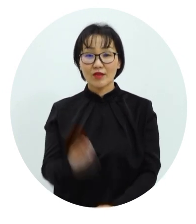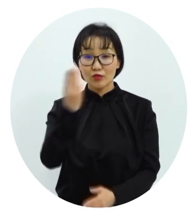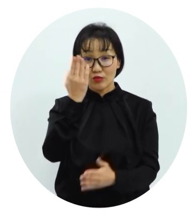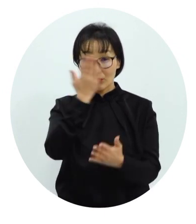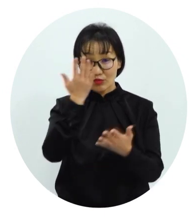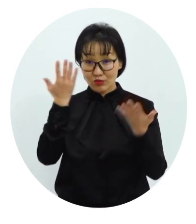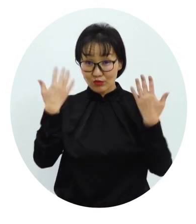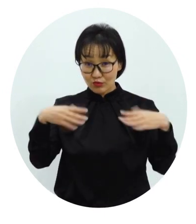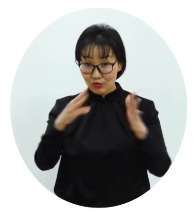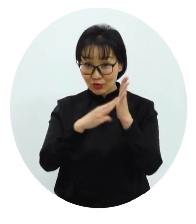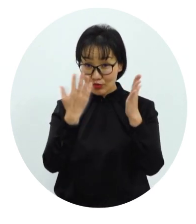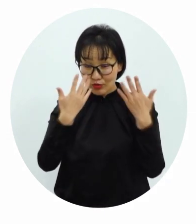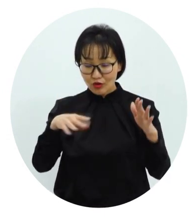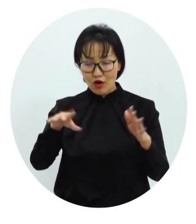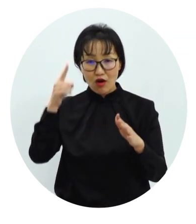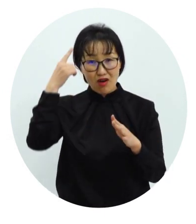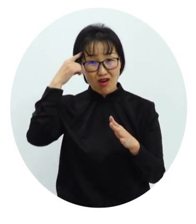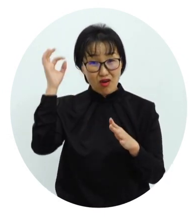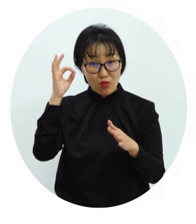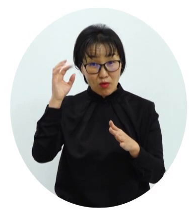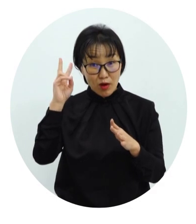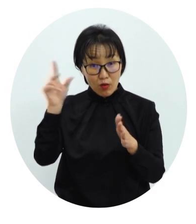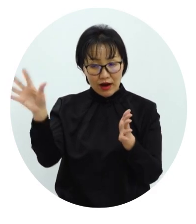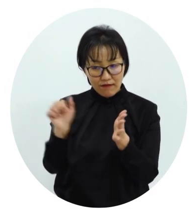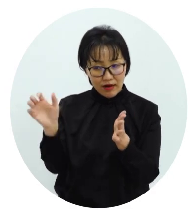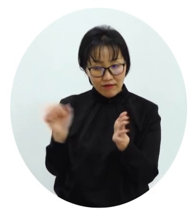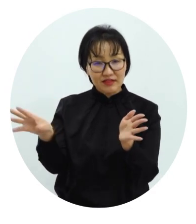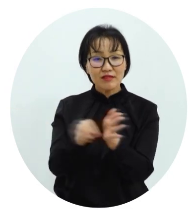Шүлгээ уншиж байхдаа ойлгомжгүй үгүүдийг тэмдэглэж авсан баг.